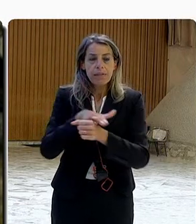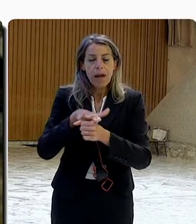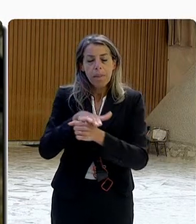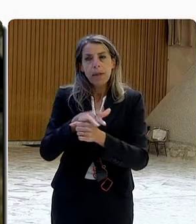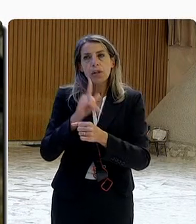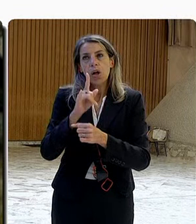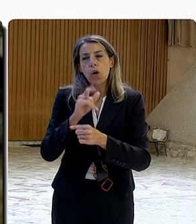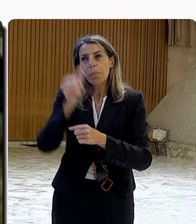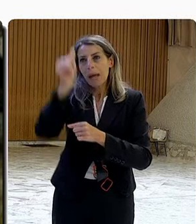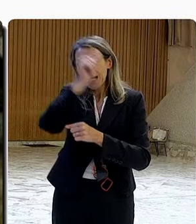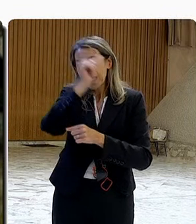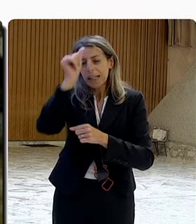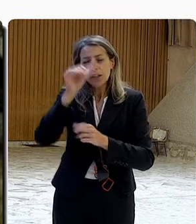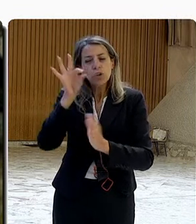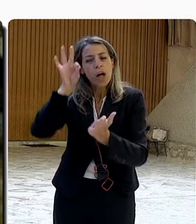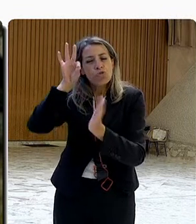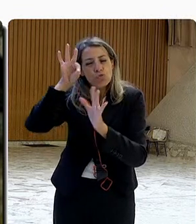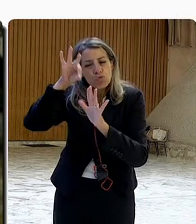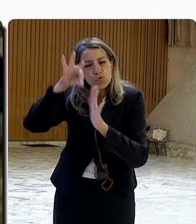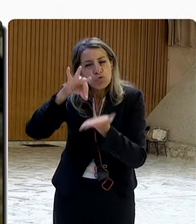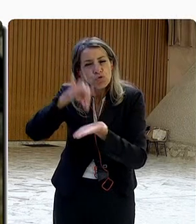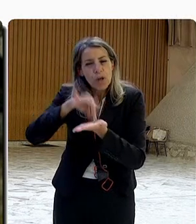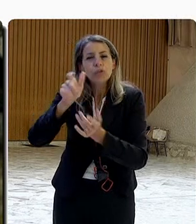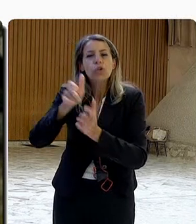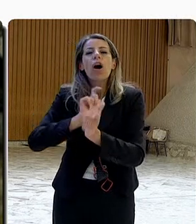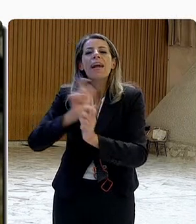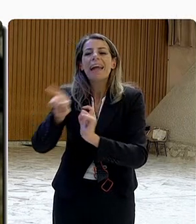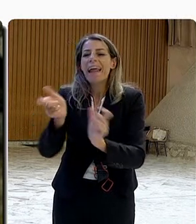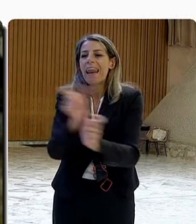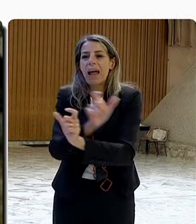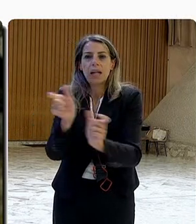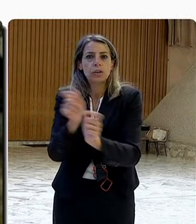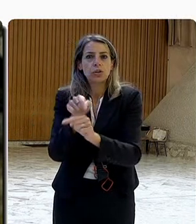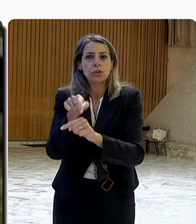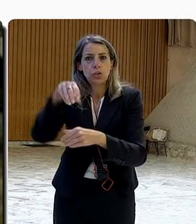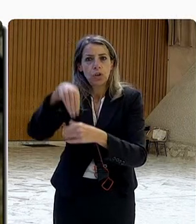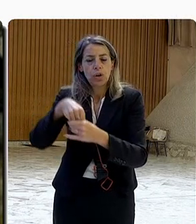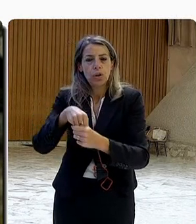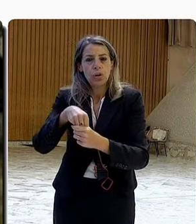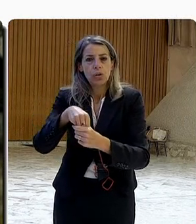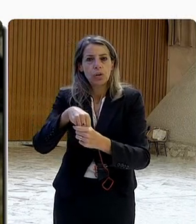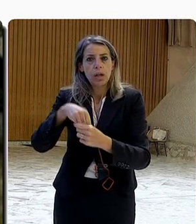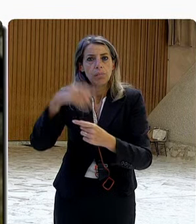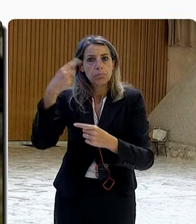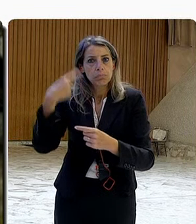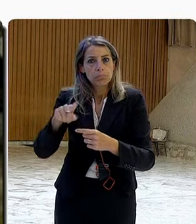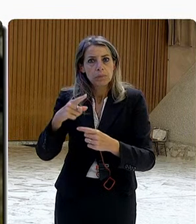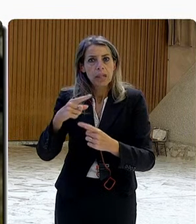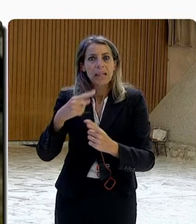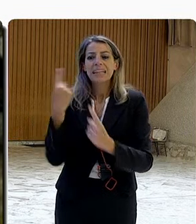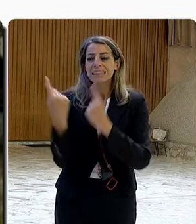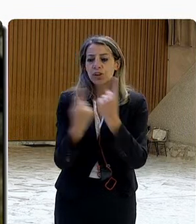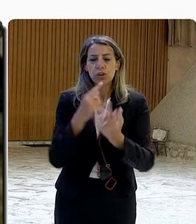Cristo al centro della propria relazione per trasformare